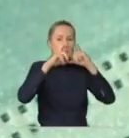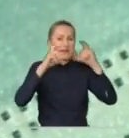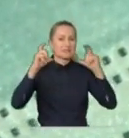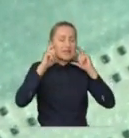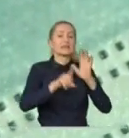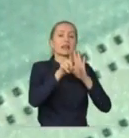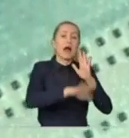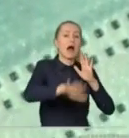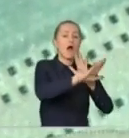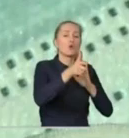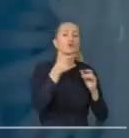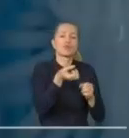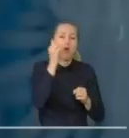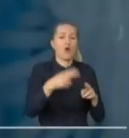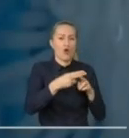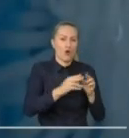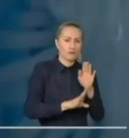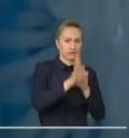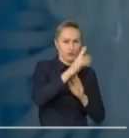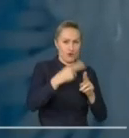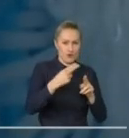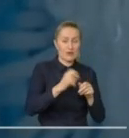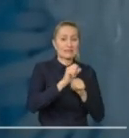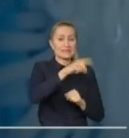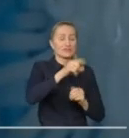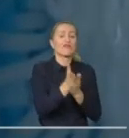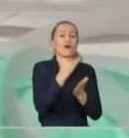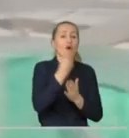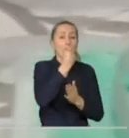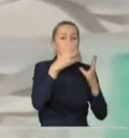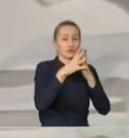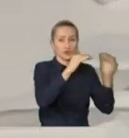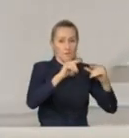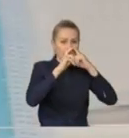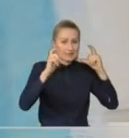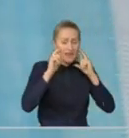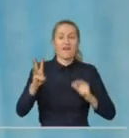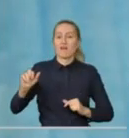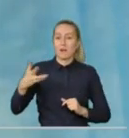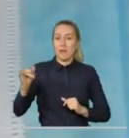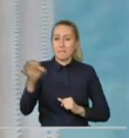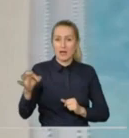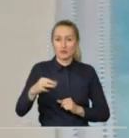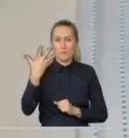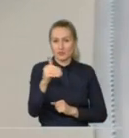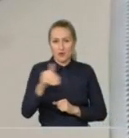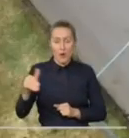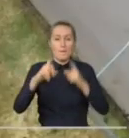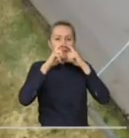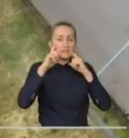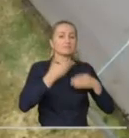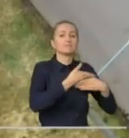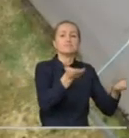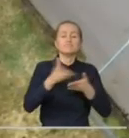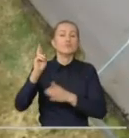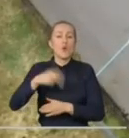regionom najbardziej dotkniętym pandemią. Do województwa pomorskiego trafi 10 milionów maseczek, do warmińsko-mazurskiego 5 milionów. Dystrybucją maseczek zajmie się